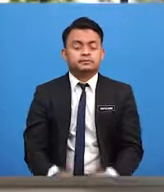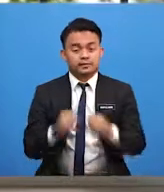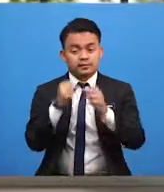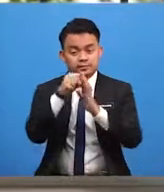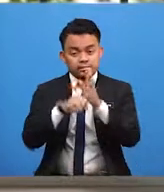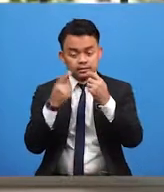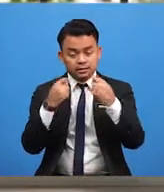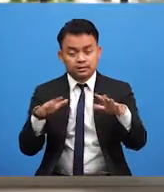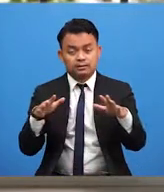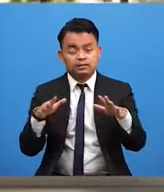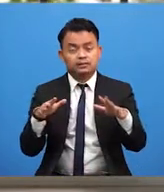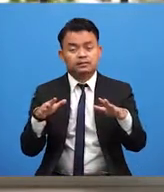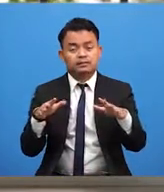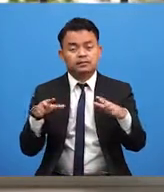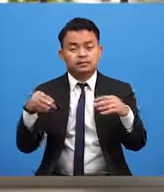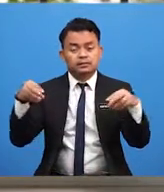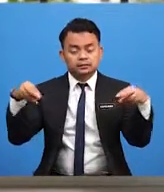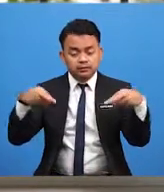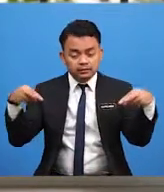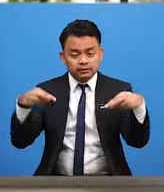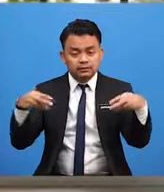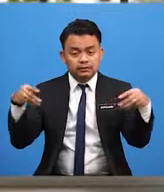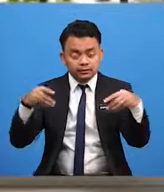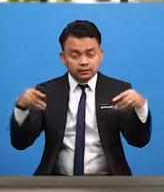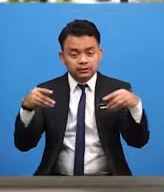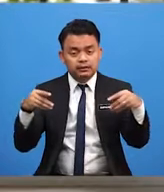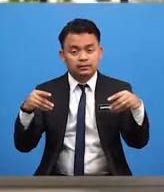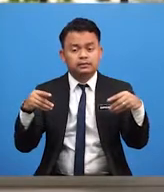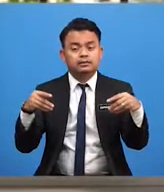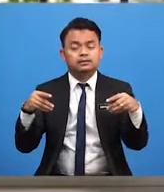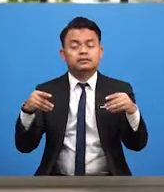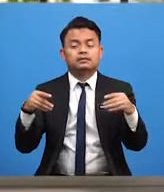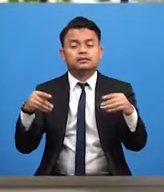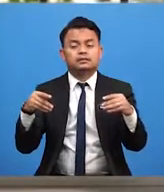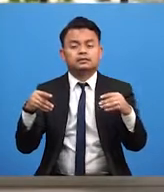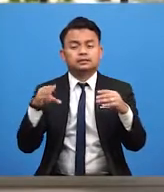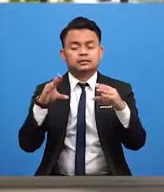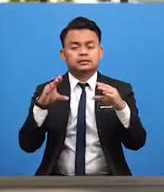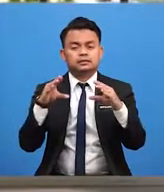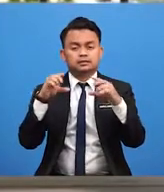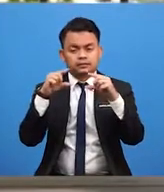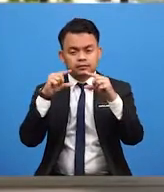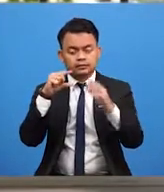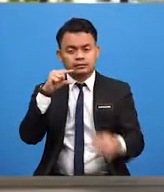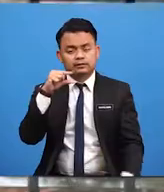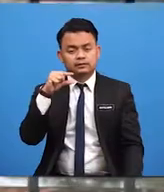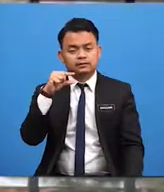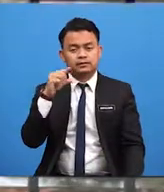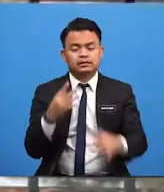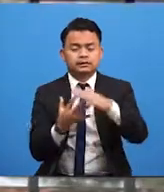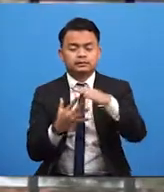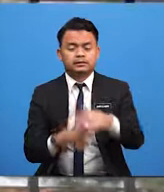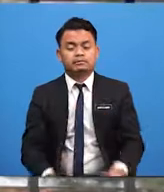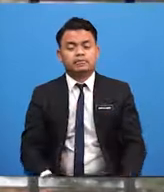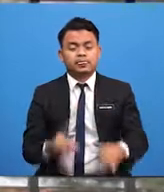Setelah mendidih, kecilkan api. Biarkan stok merenih dengan api yang kecil.